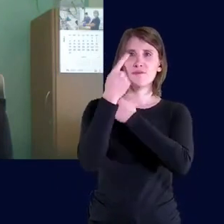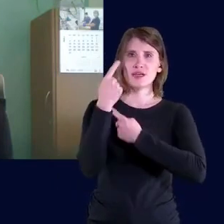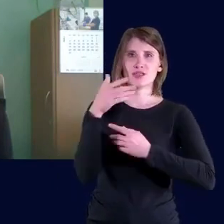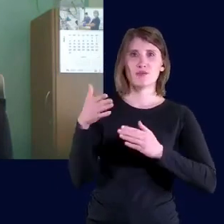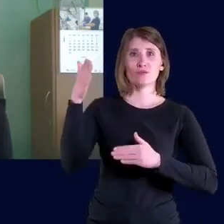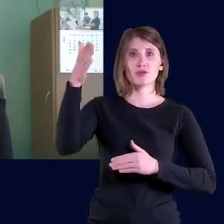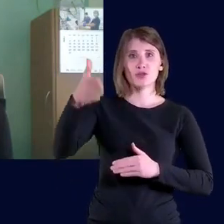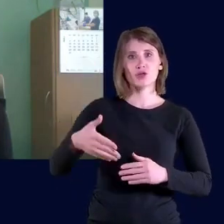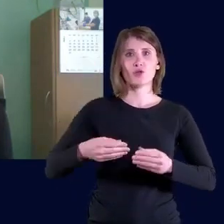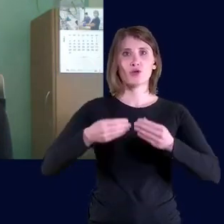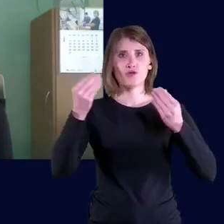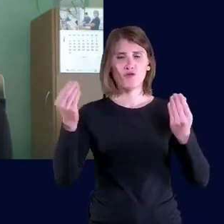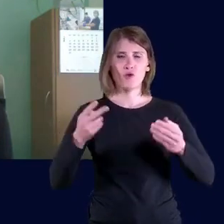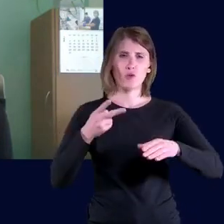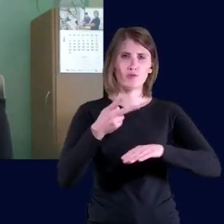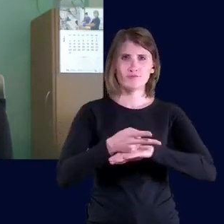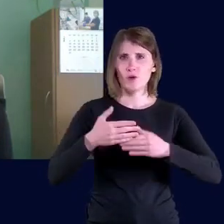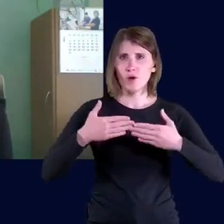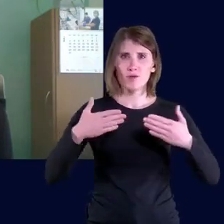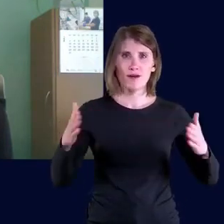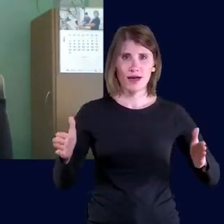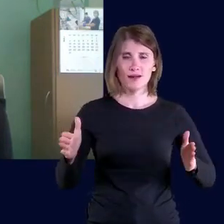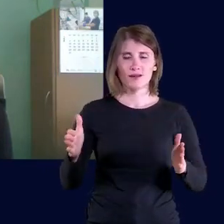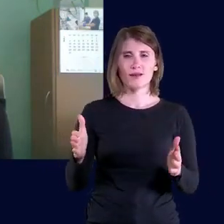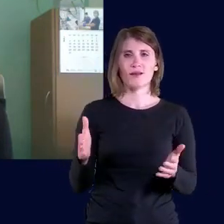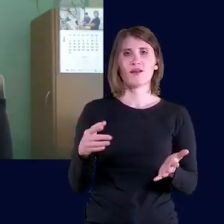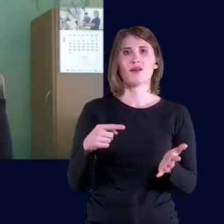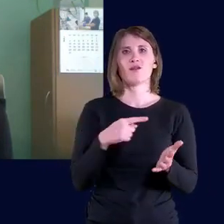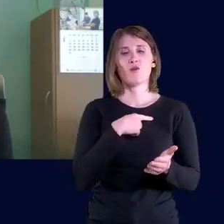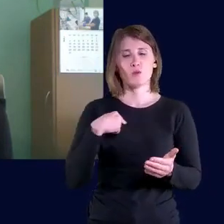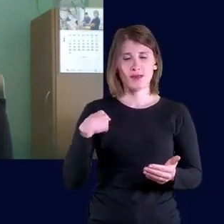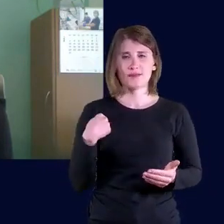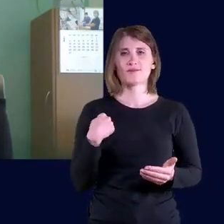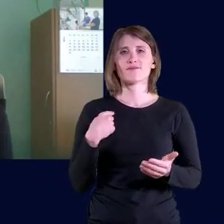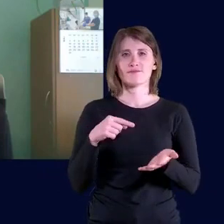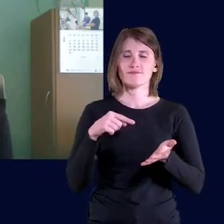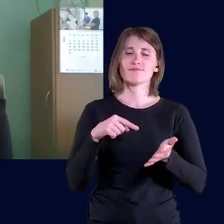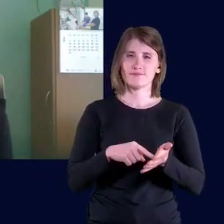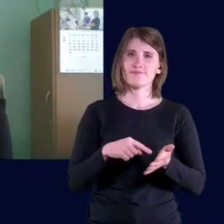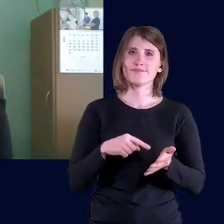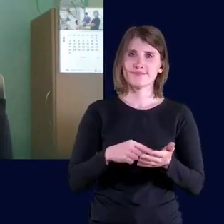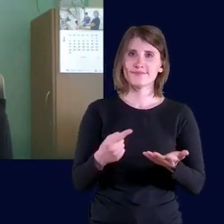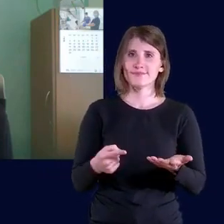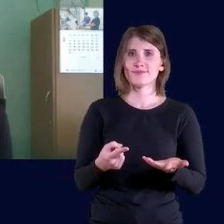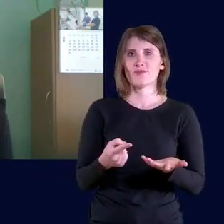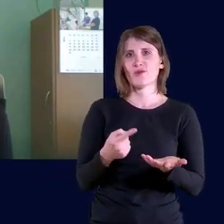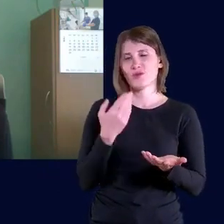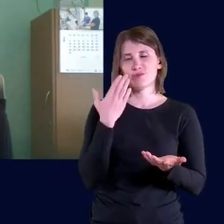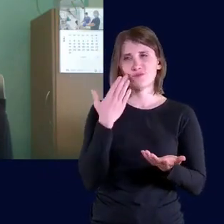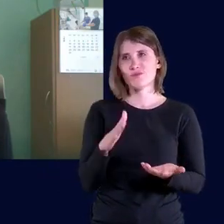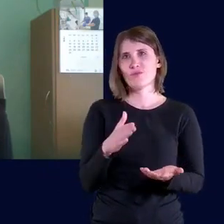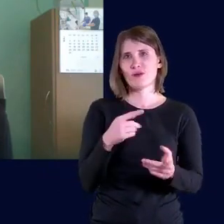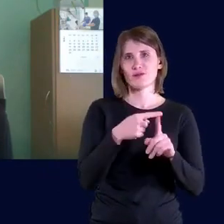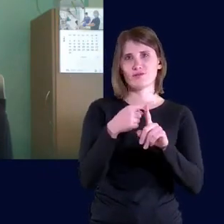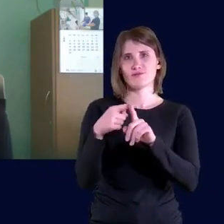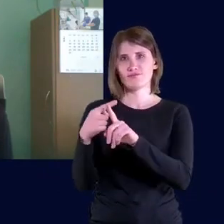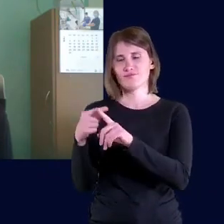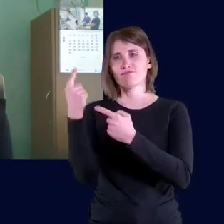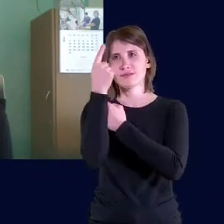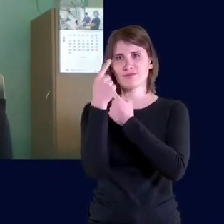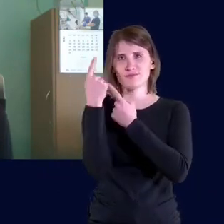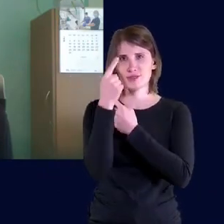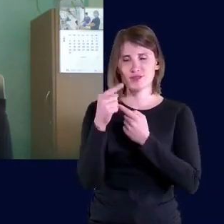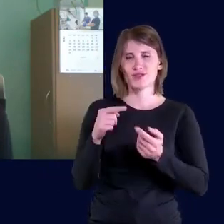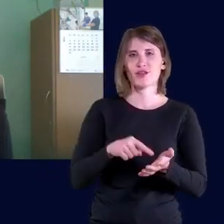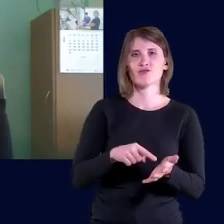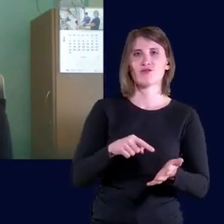rozwoju kwestii otwartego dostępu u nas rzeczywiście tak jak powiedziałam bardzo optymistycznie na to patrzenie Myślę